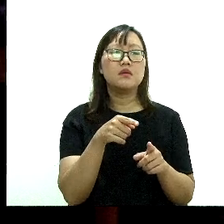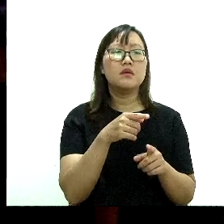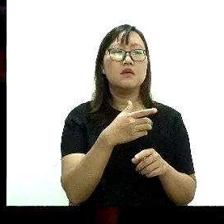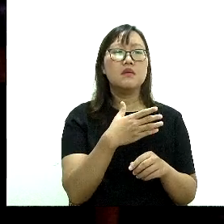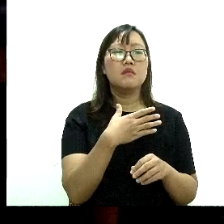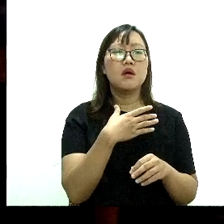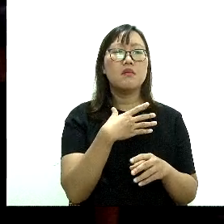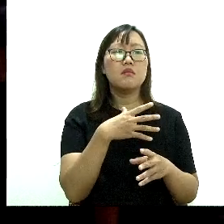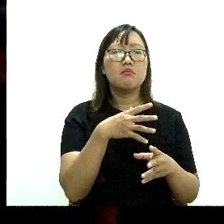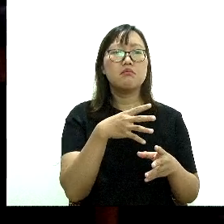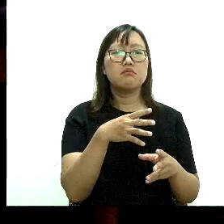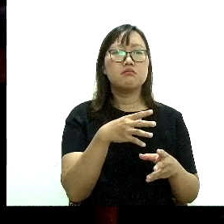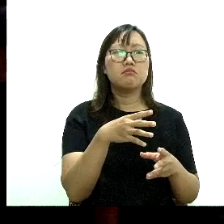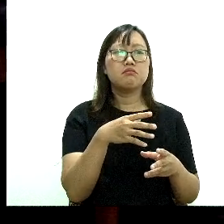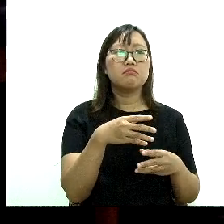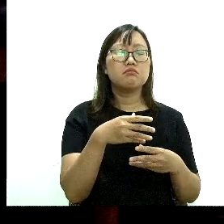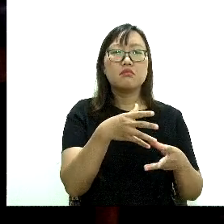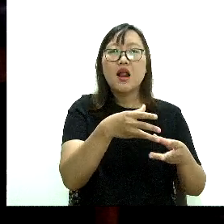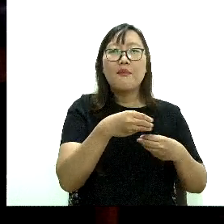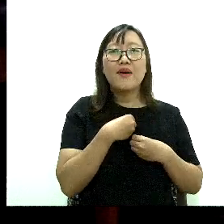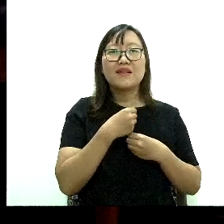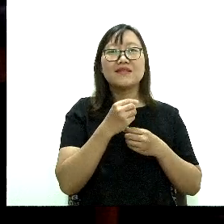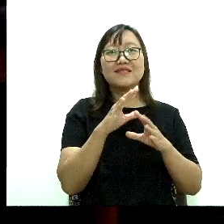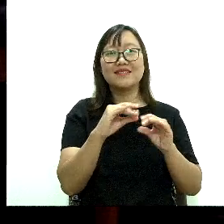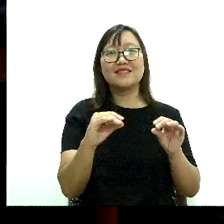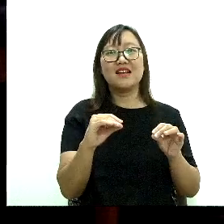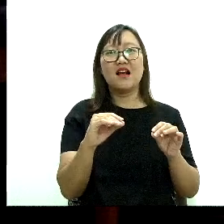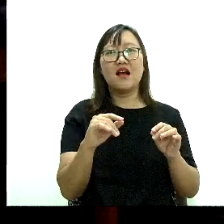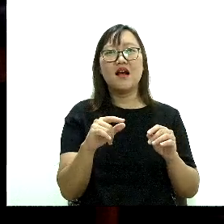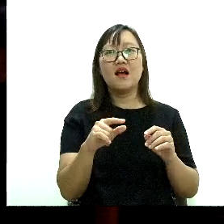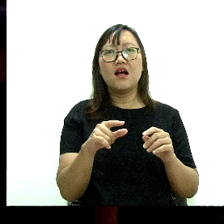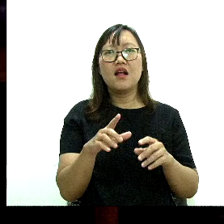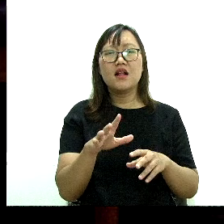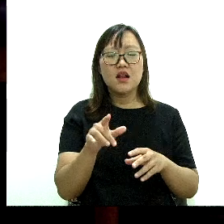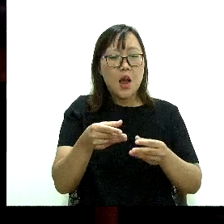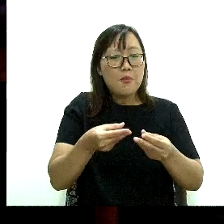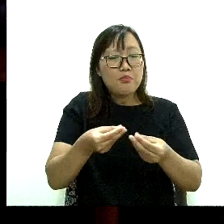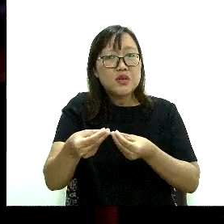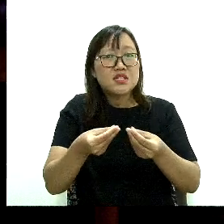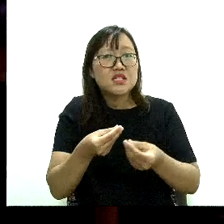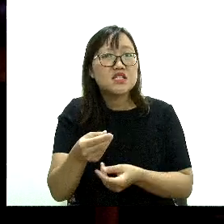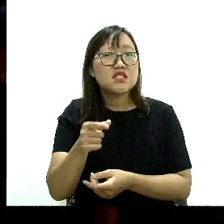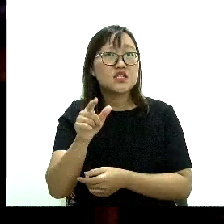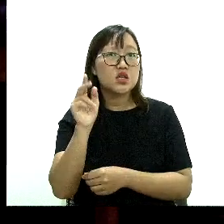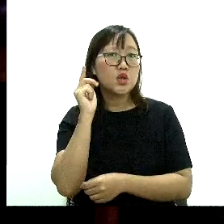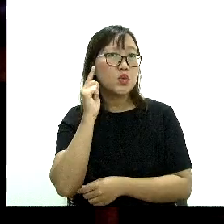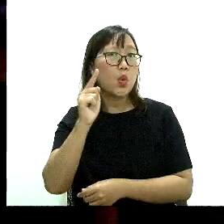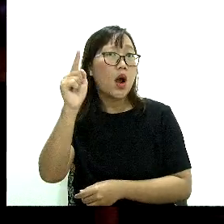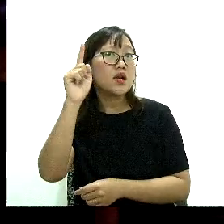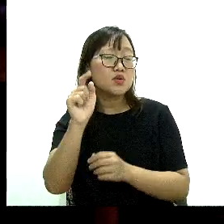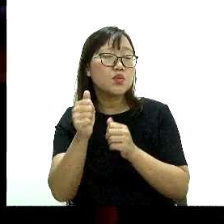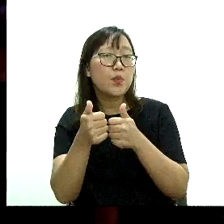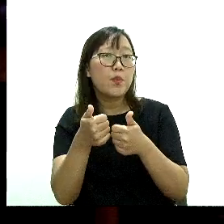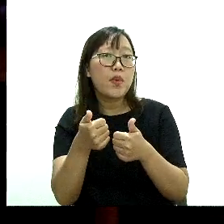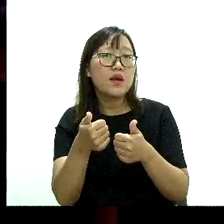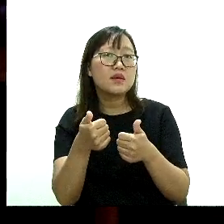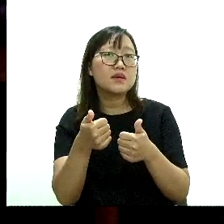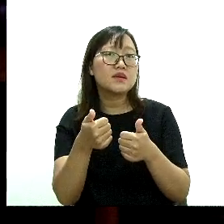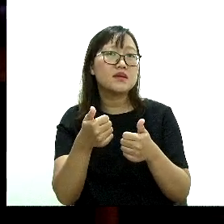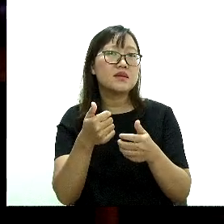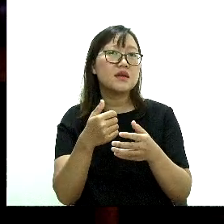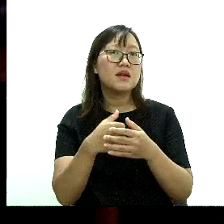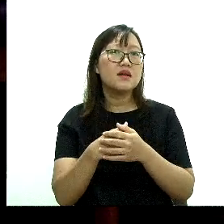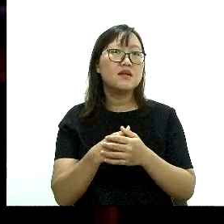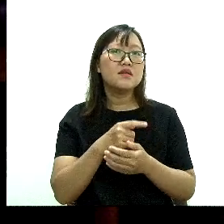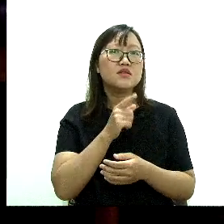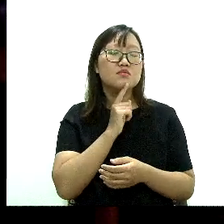bagus, baik. Tetapi kerajaan Allah tidak tepat ditempatkan dalam konteks bisnis yang dilandasi oleh